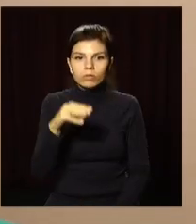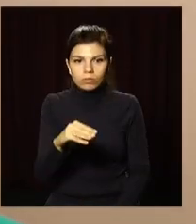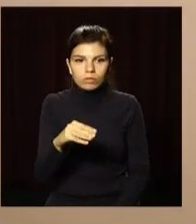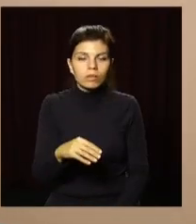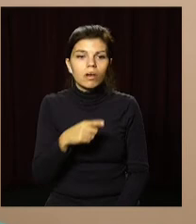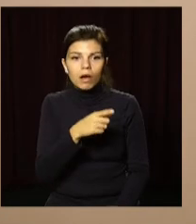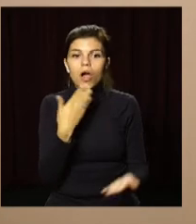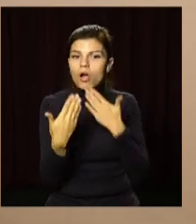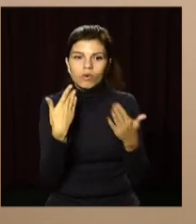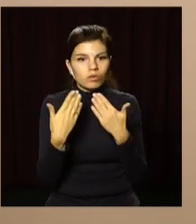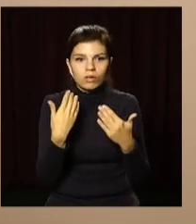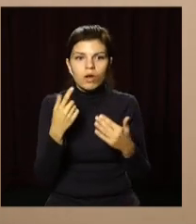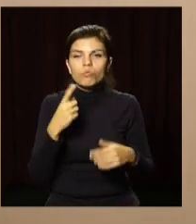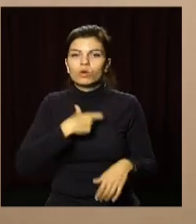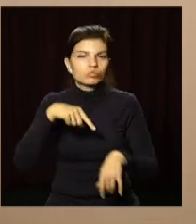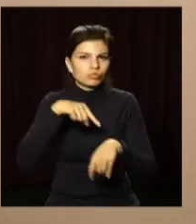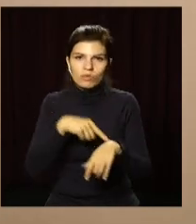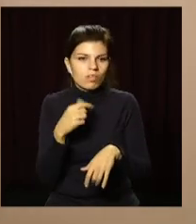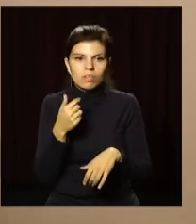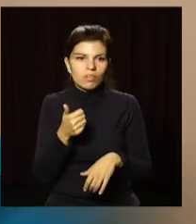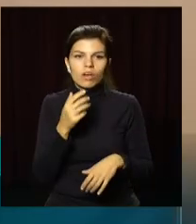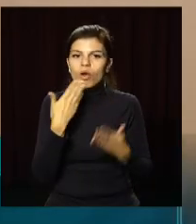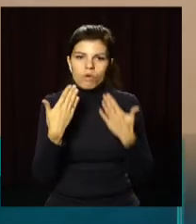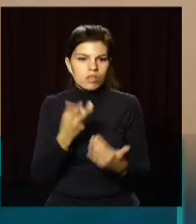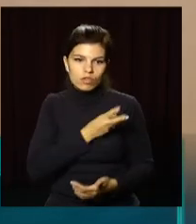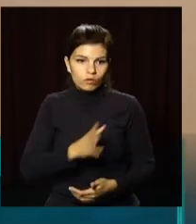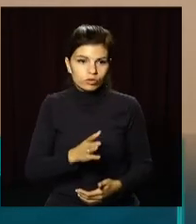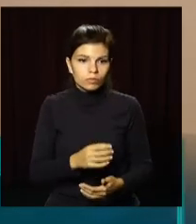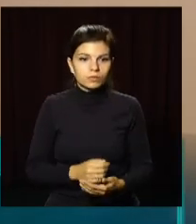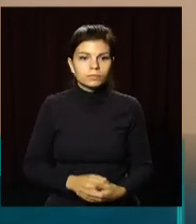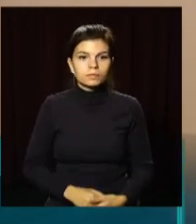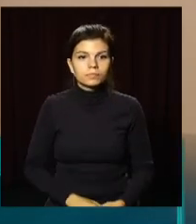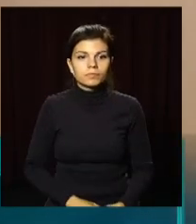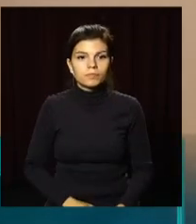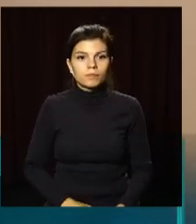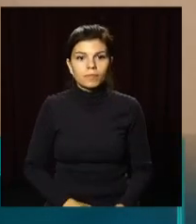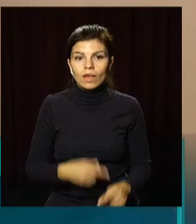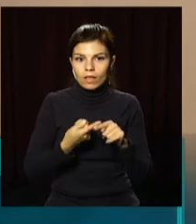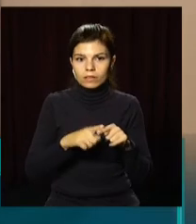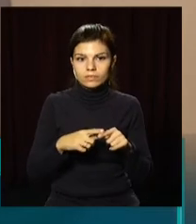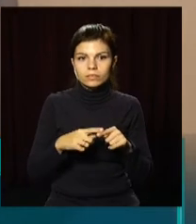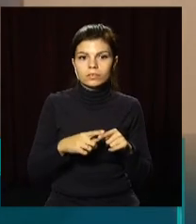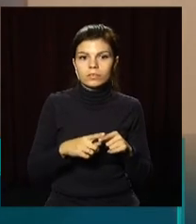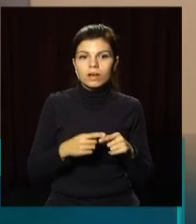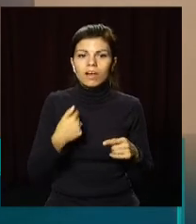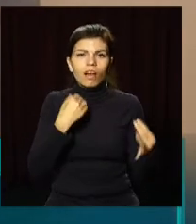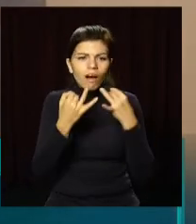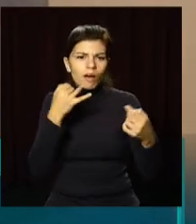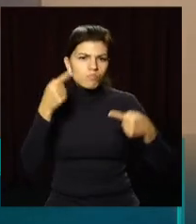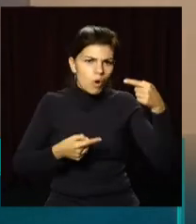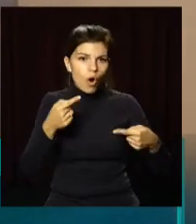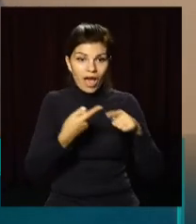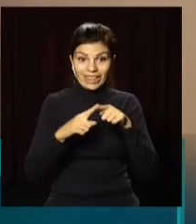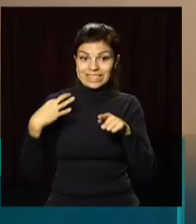спілкуватися відмовився через погане самопочуття. Він вже залежив, я не можу нічого з ним зробити, розумієш, я з ним спорив батька. Він